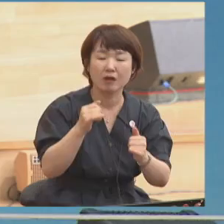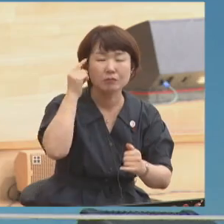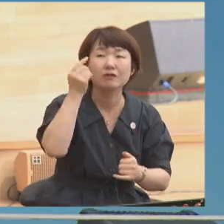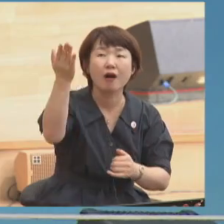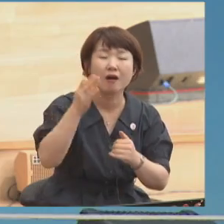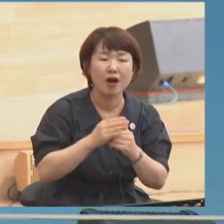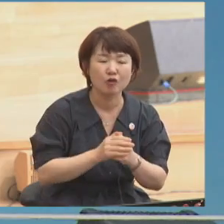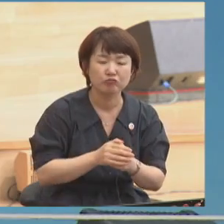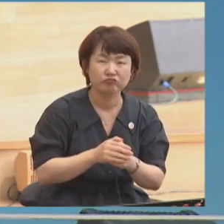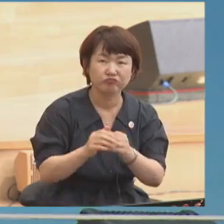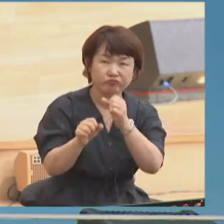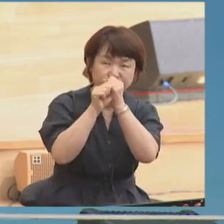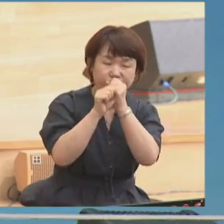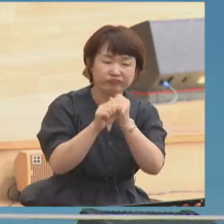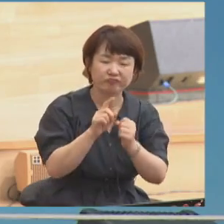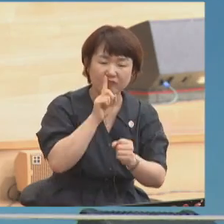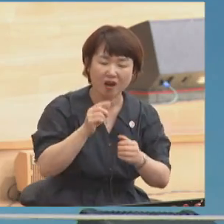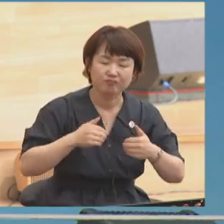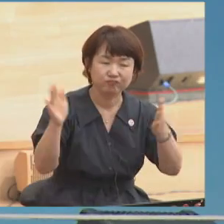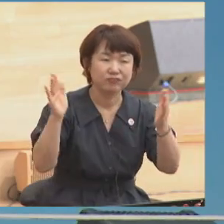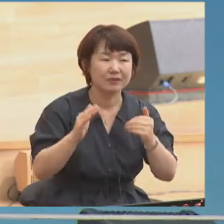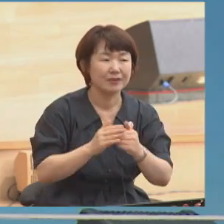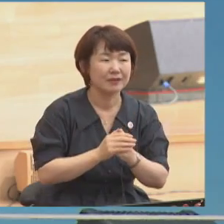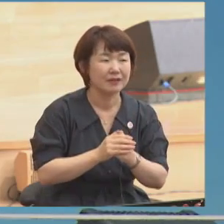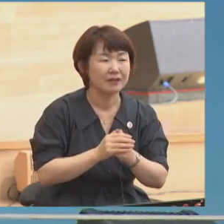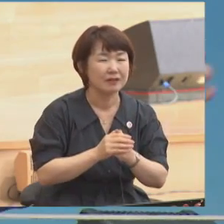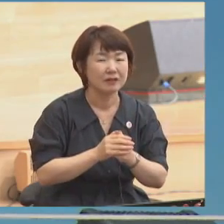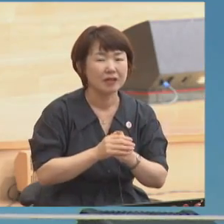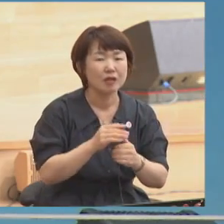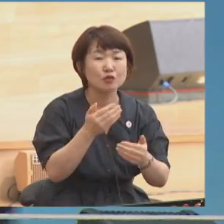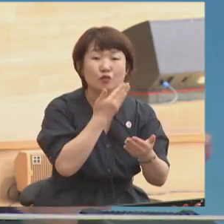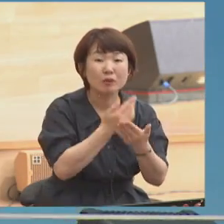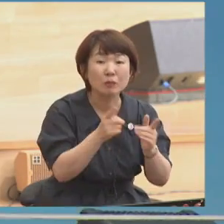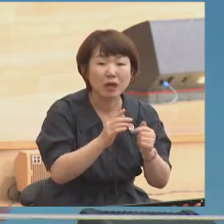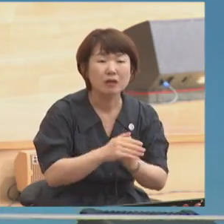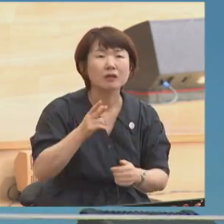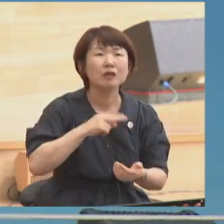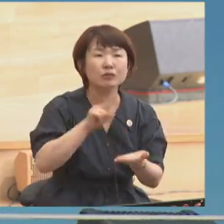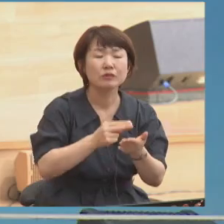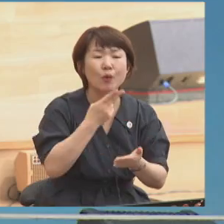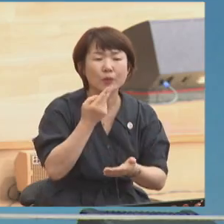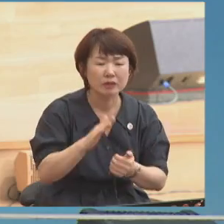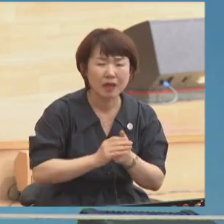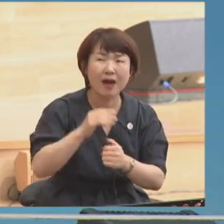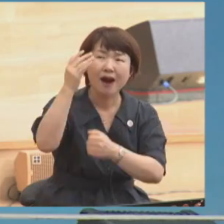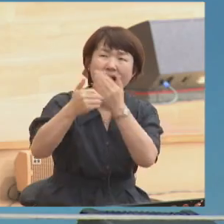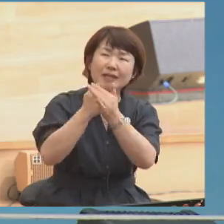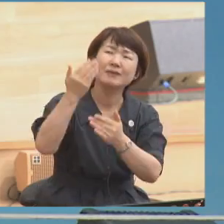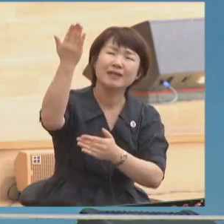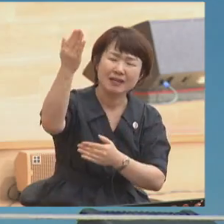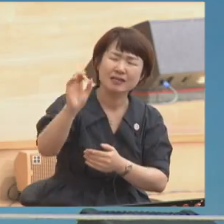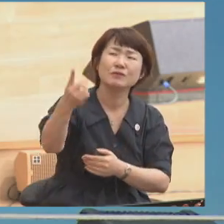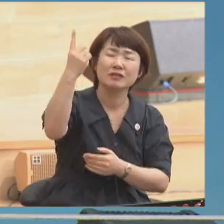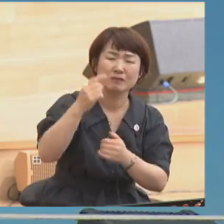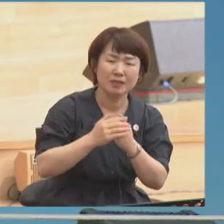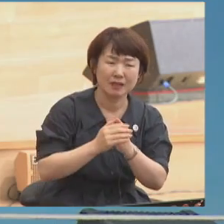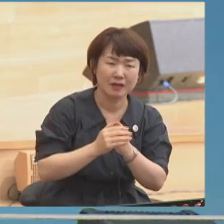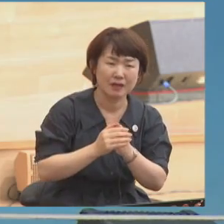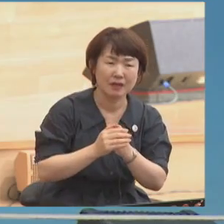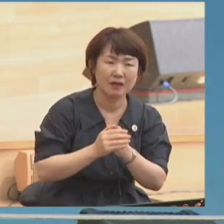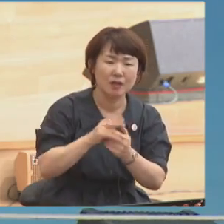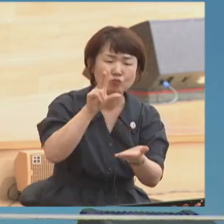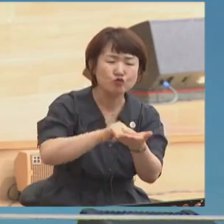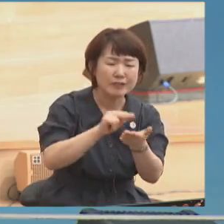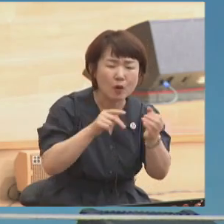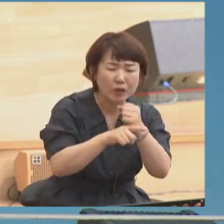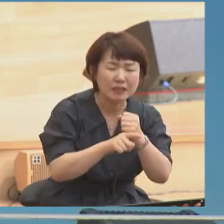대답을 해도 아주 퉁명스럽게, 핵심이 뭐예요? 나는 아무 문제가 없는데 하나님 당신이 문제입니다. 문제의